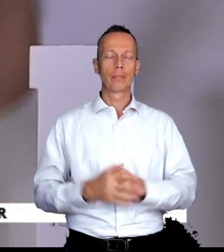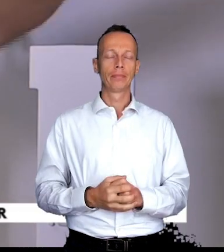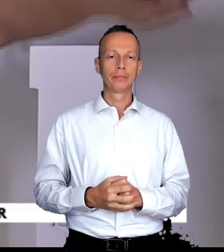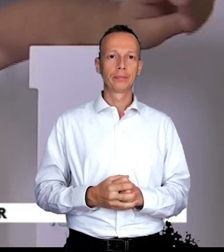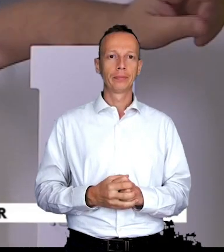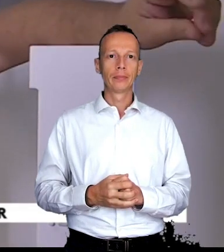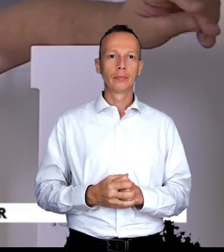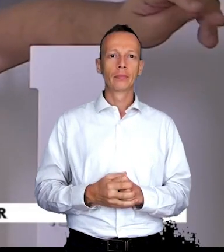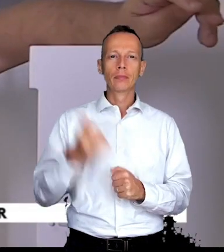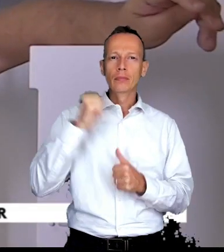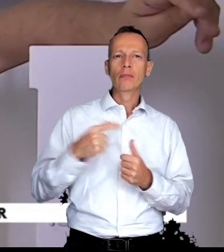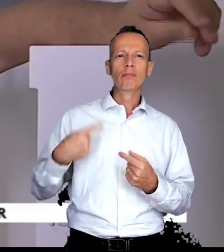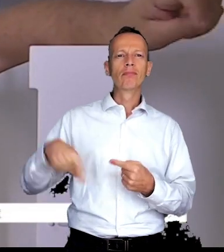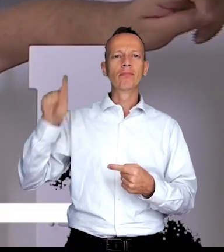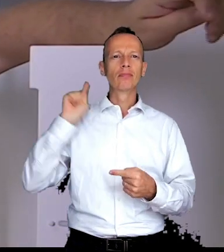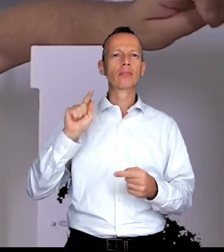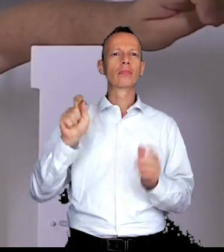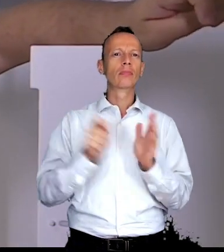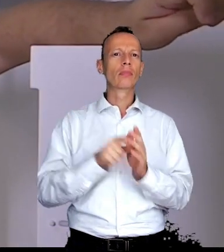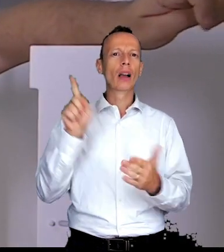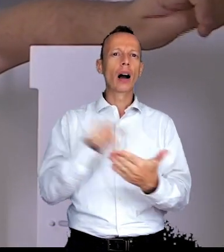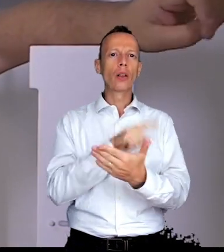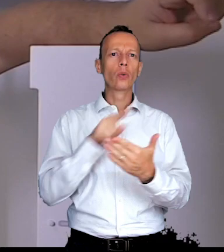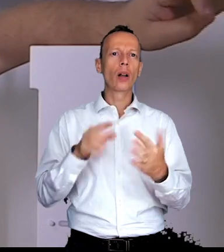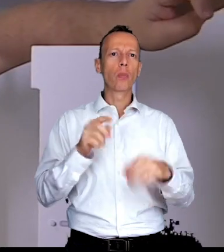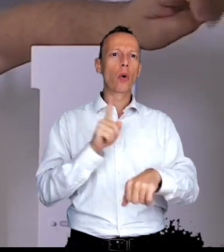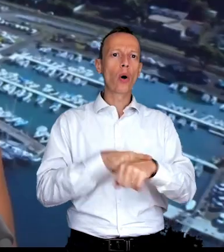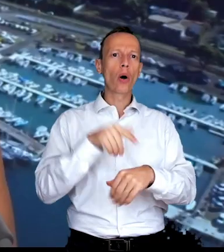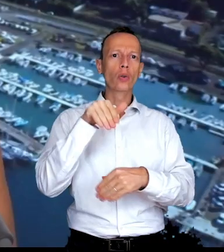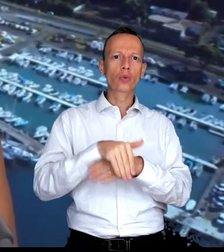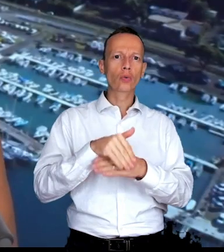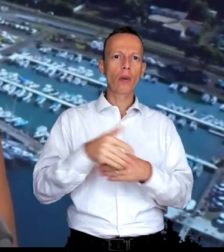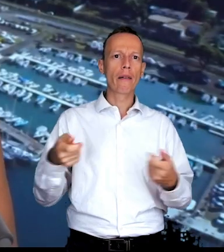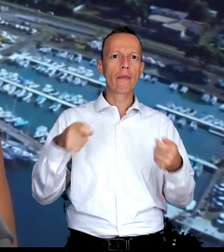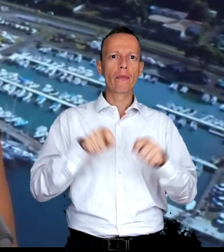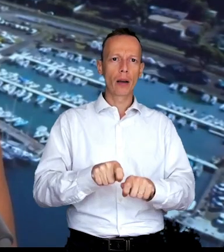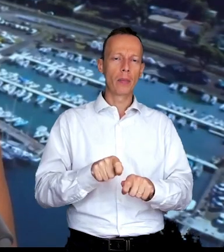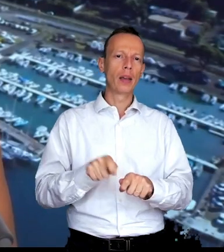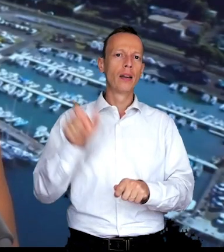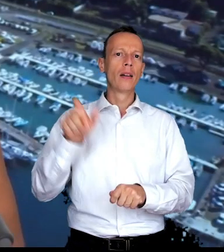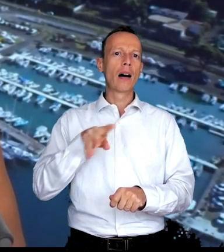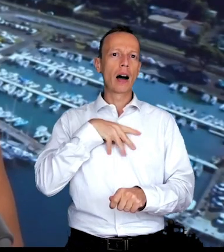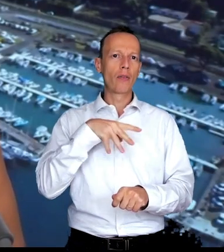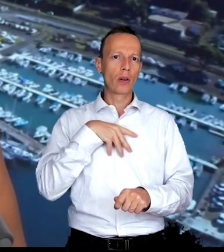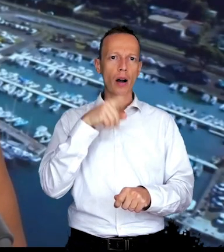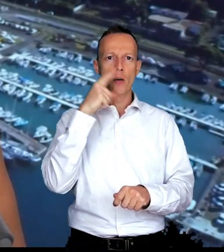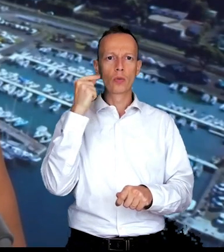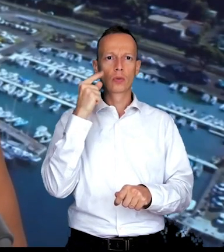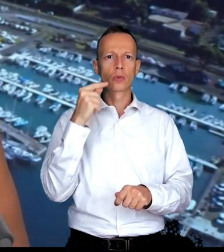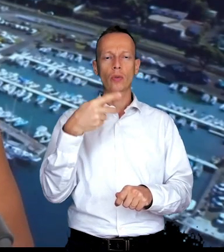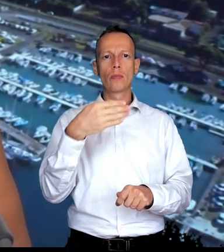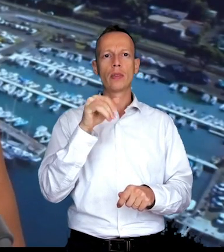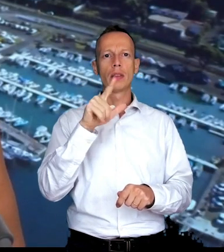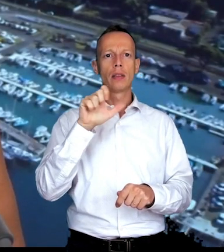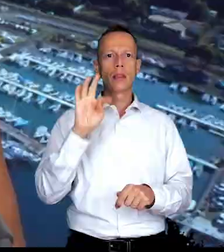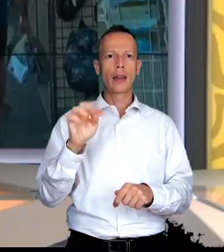ensemble d'outils et d'aides qu'on peut apporter aux enseignants. Il avait fait parler de lui lors de l'annulation par le